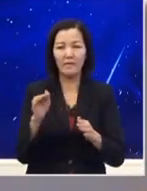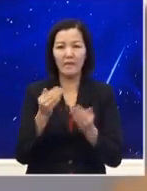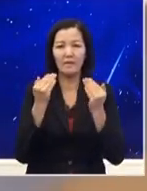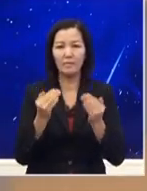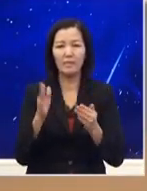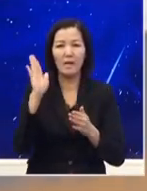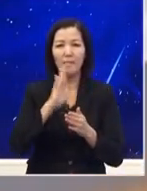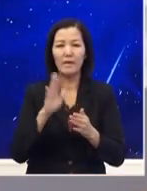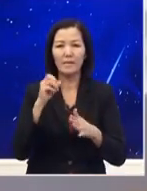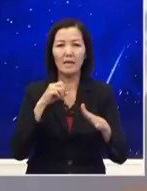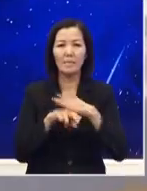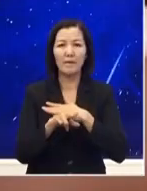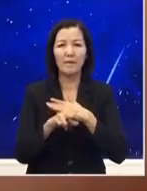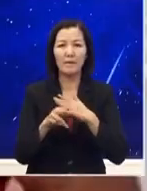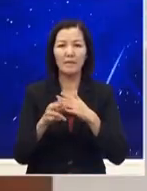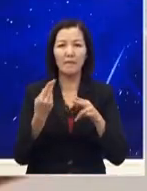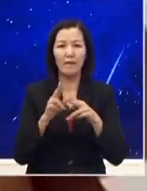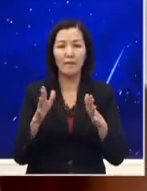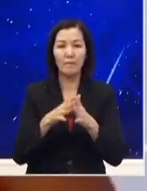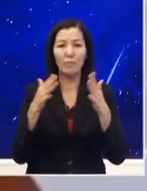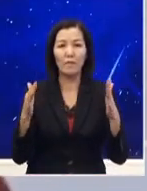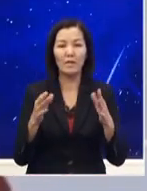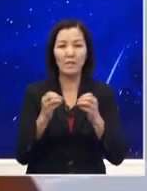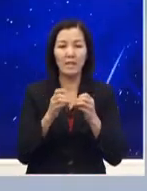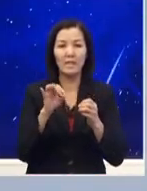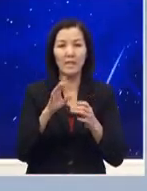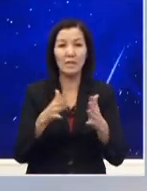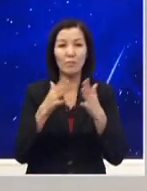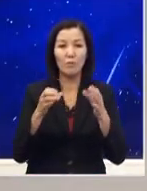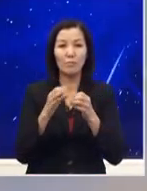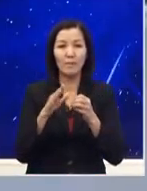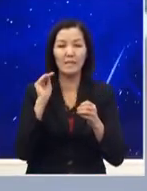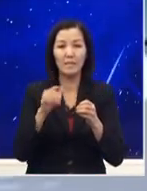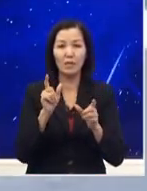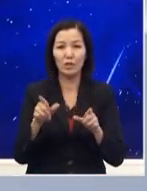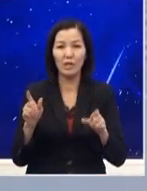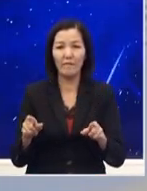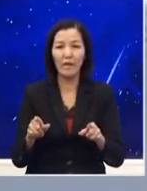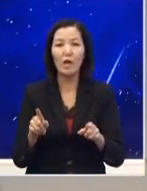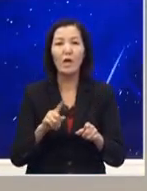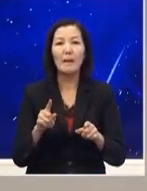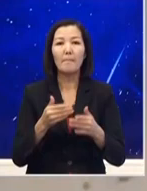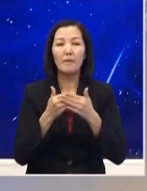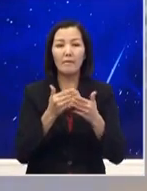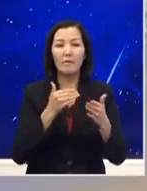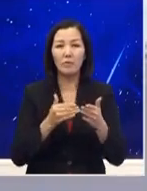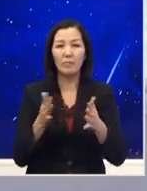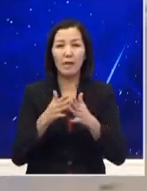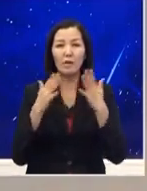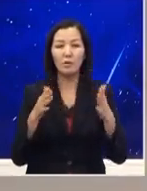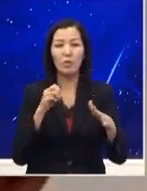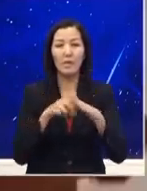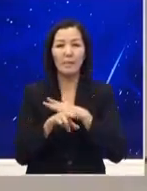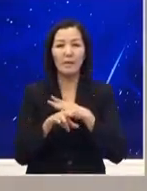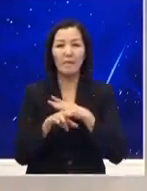данным, морская миграция на острова в этом году увеличилась в десятки раз и достигла 15 тысяч человек. Отметим, что предыдущий большой